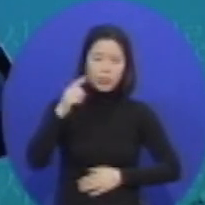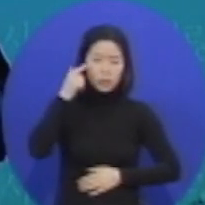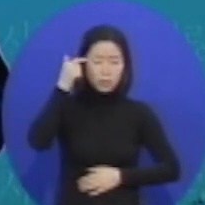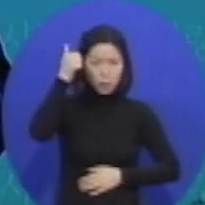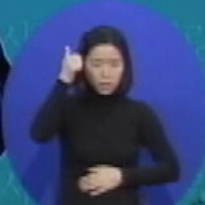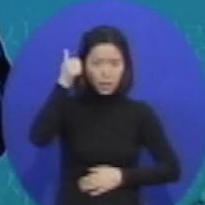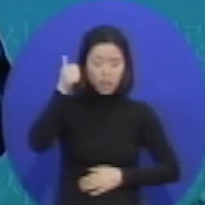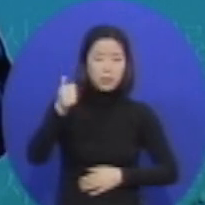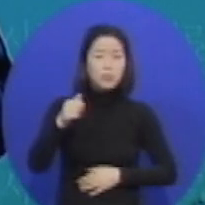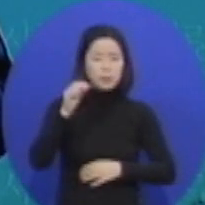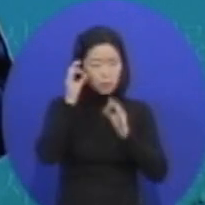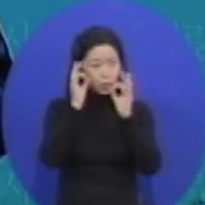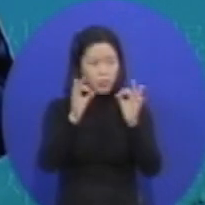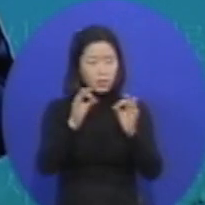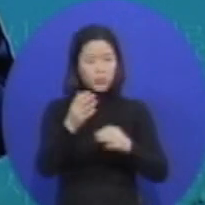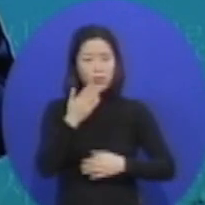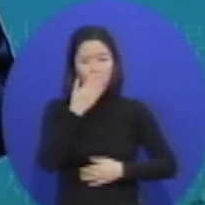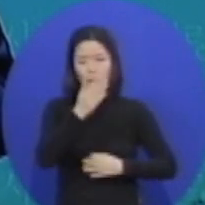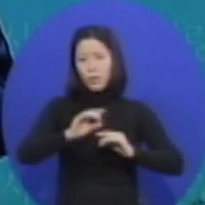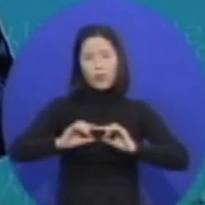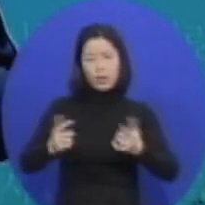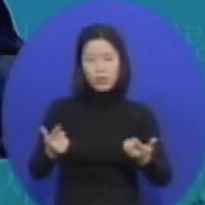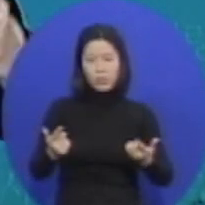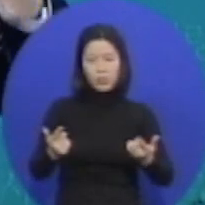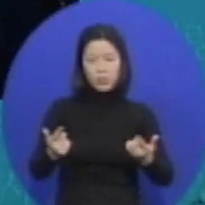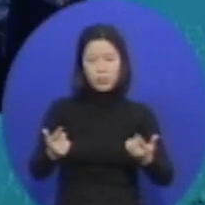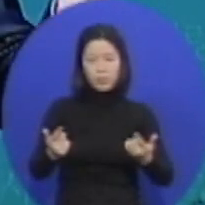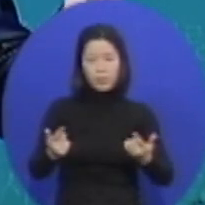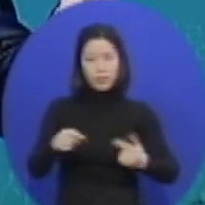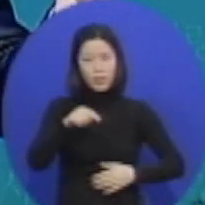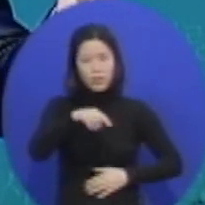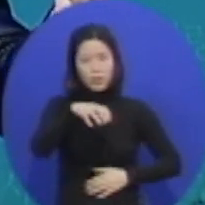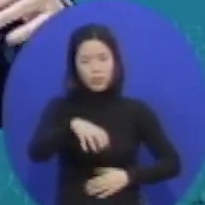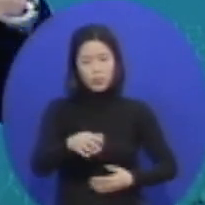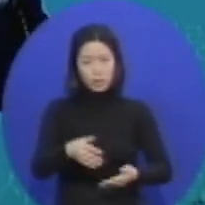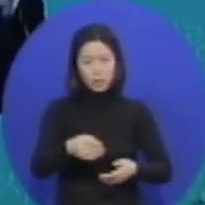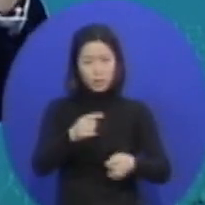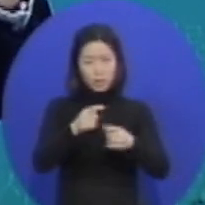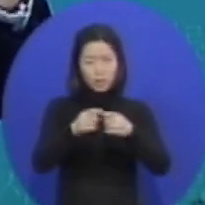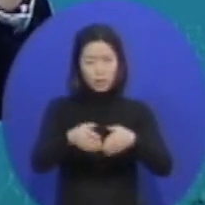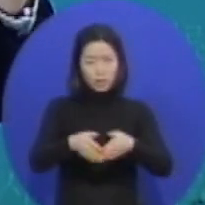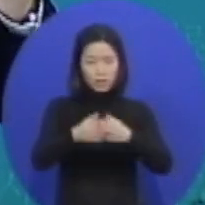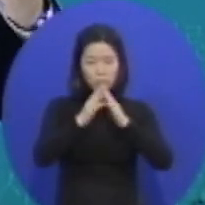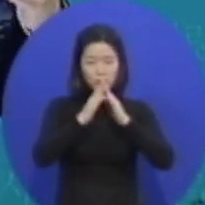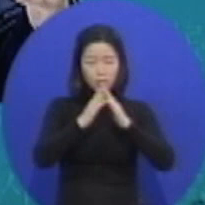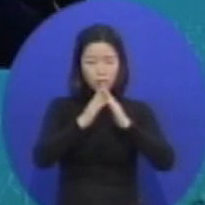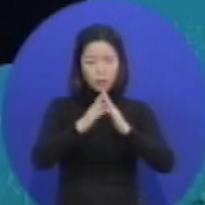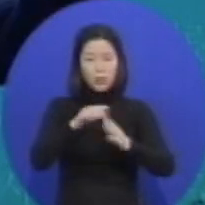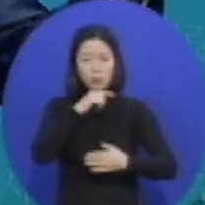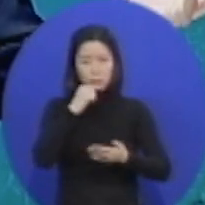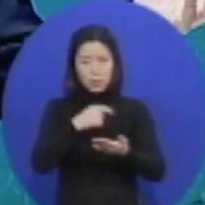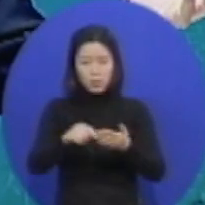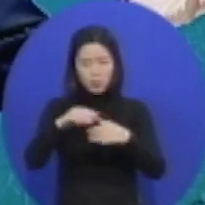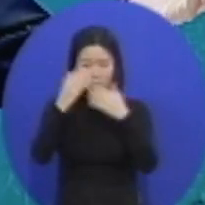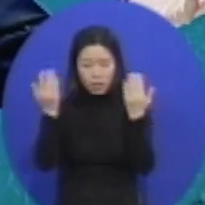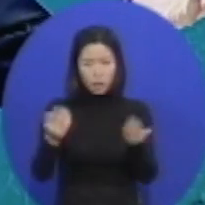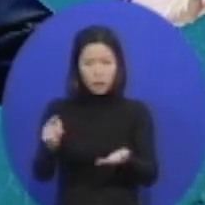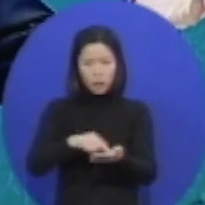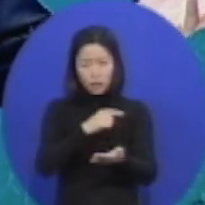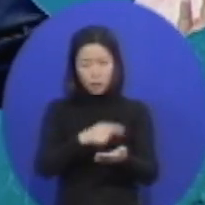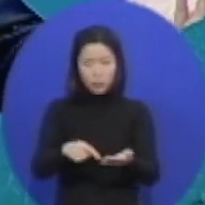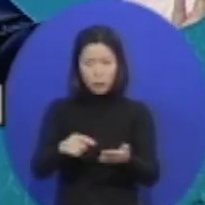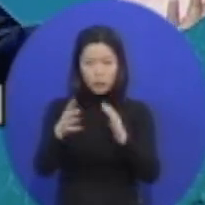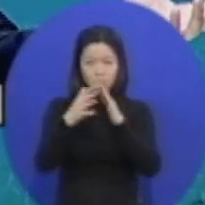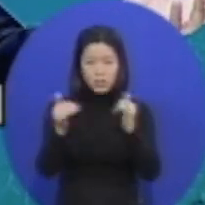이건 불가능한 일이야 여기에 예배당이 지어지고 빚다가 같고 또 여기에 사람이 차서